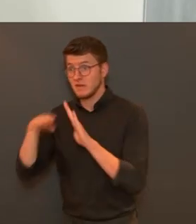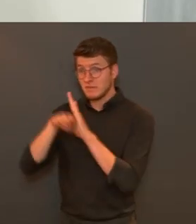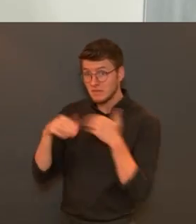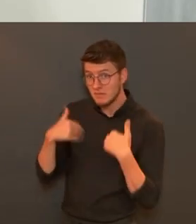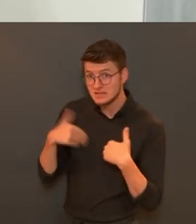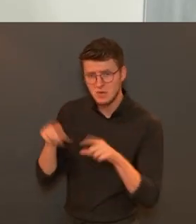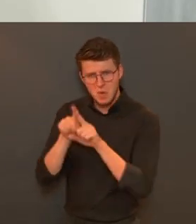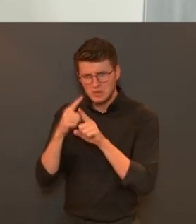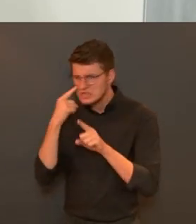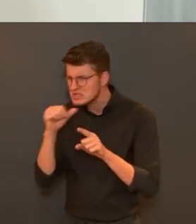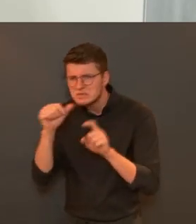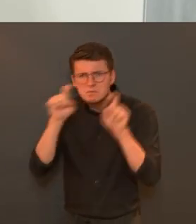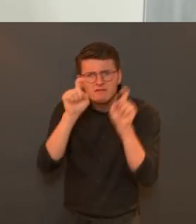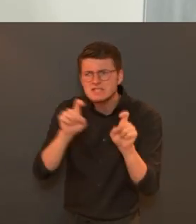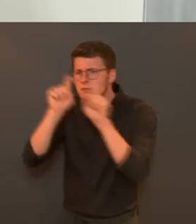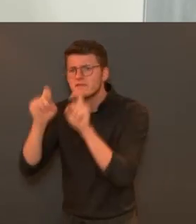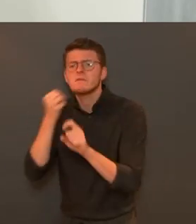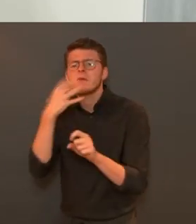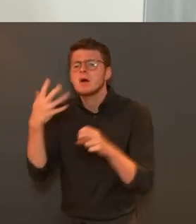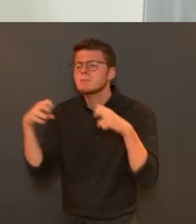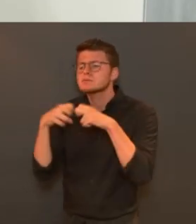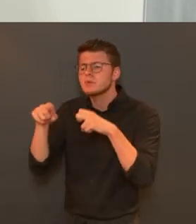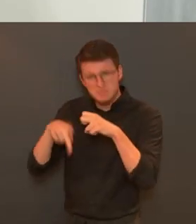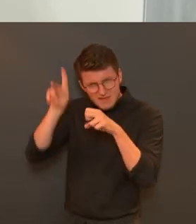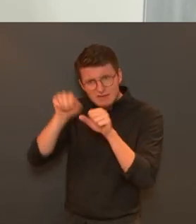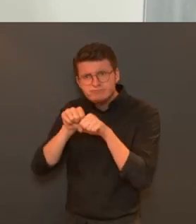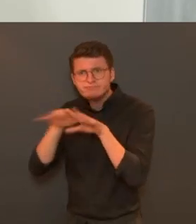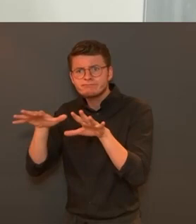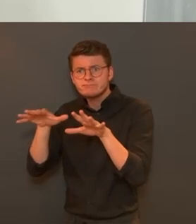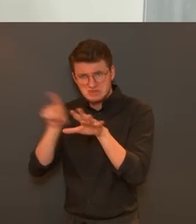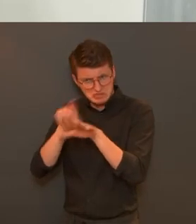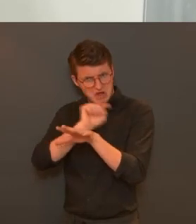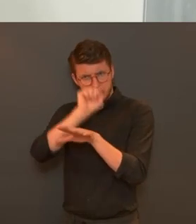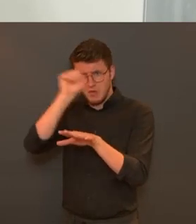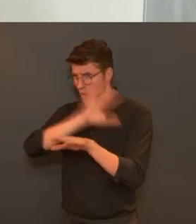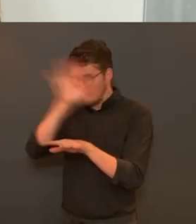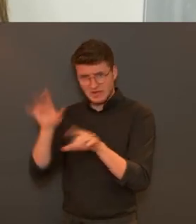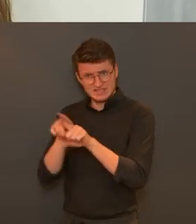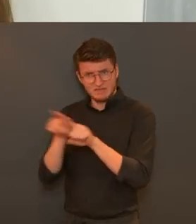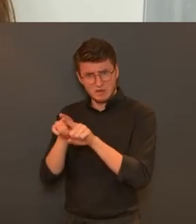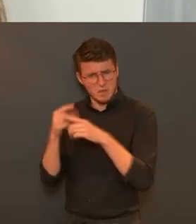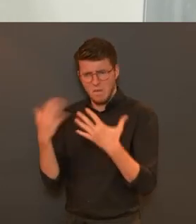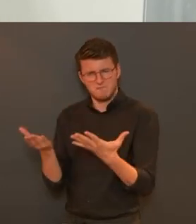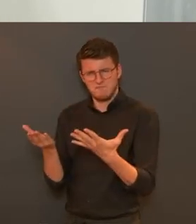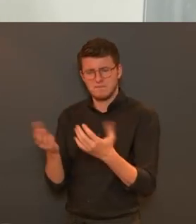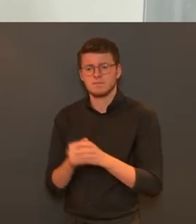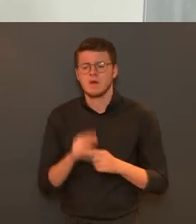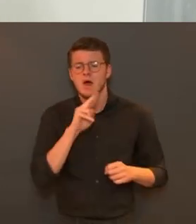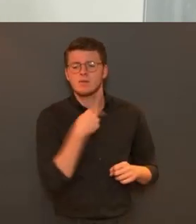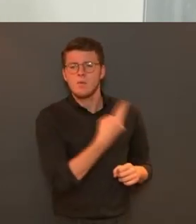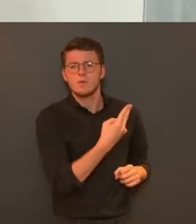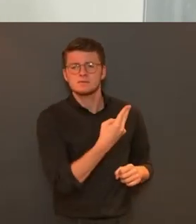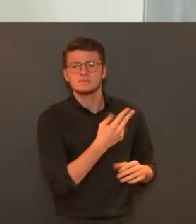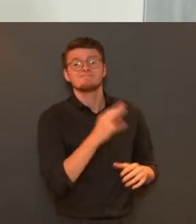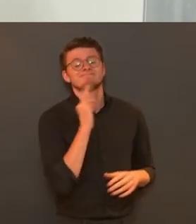moins de personnes? Donc ça ne dépend pas des provinces. À Bruxelles, il y a plus de contamination, mais ça vaut partout? Oui, en